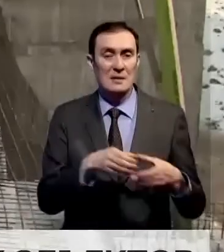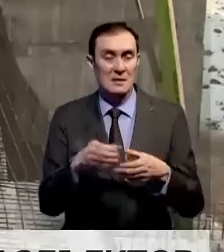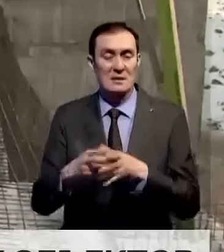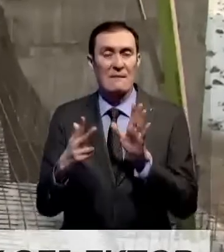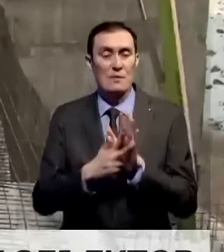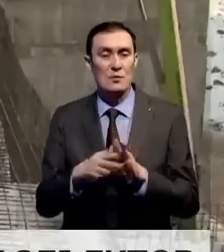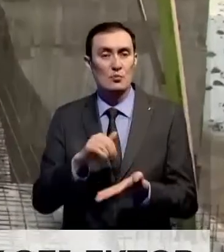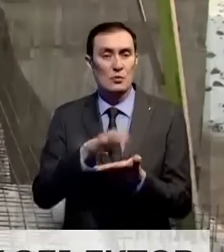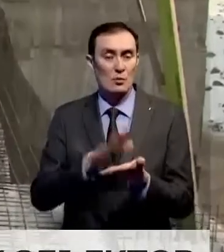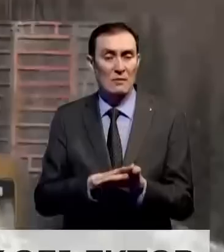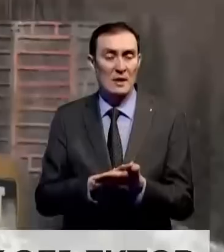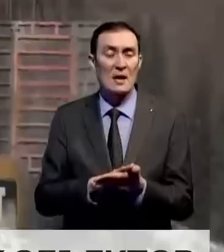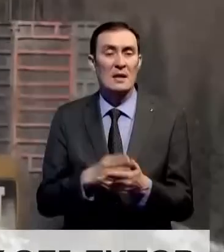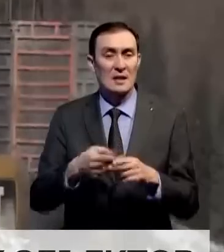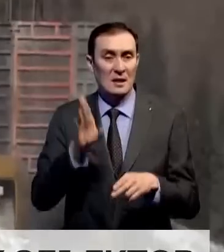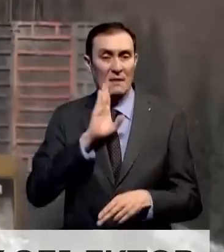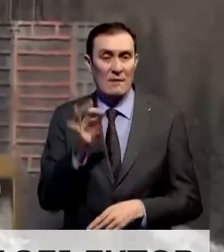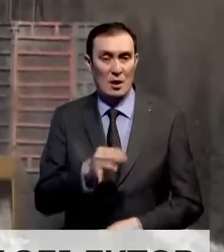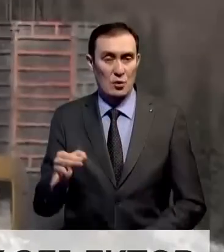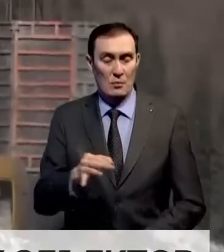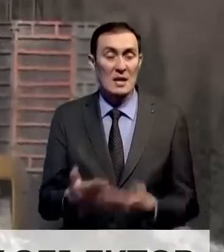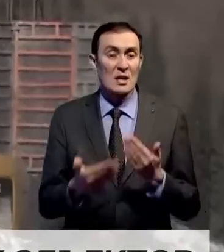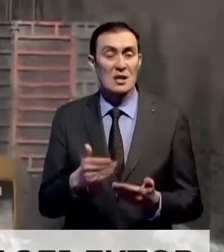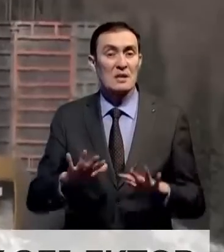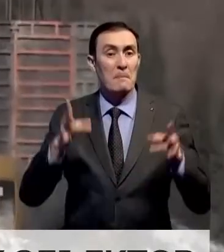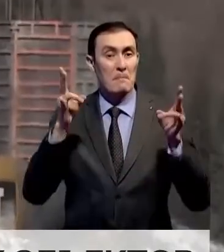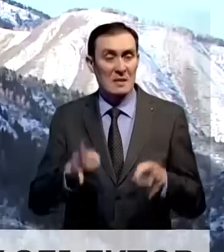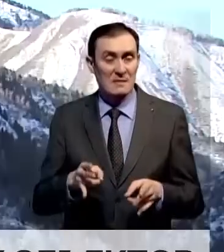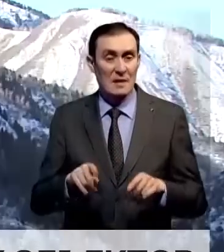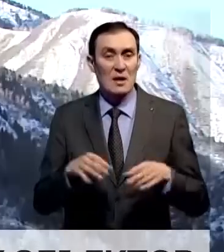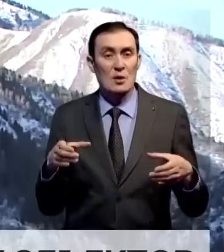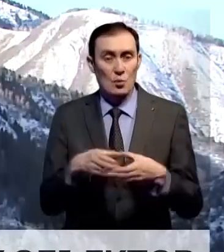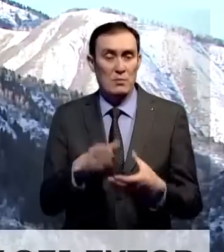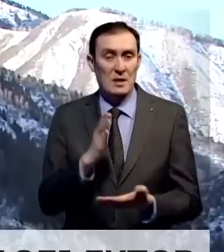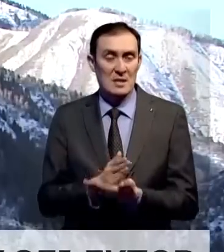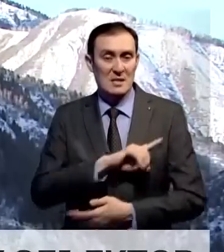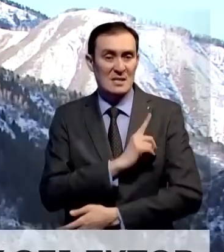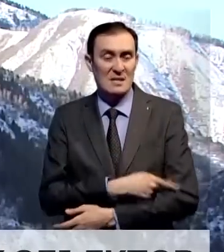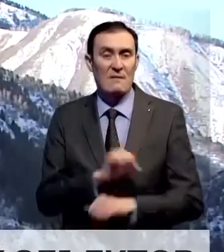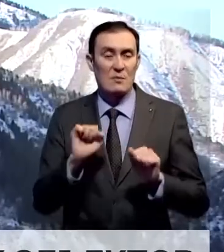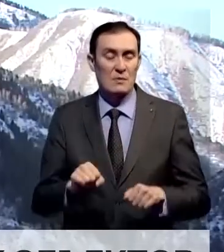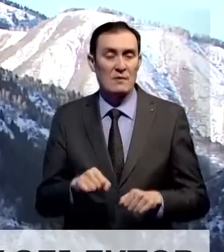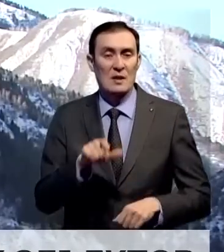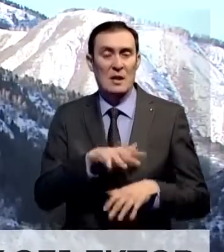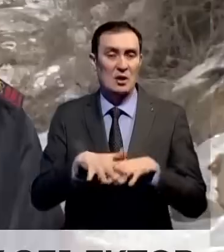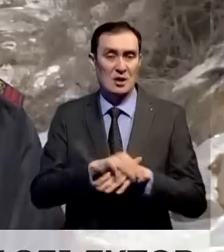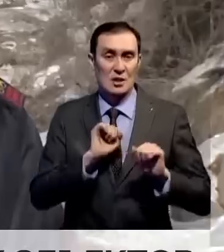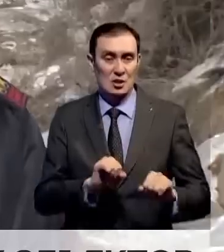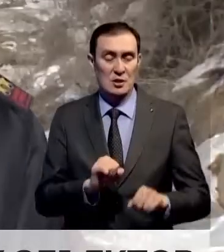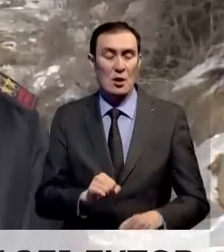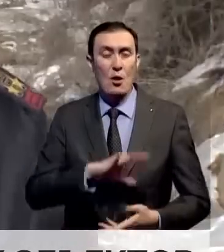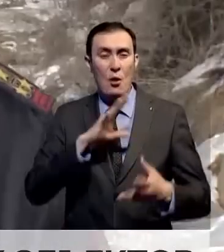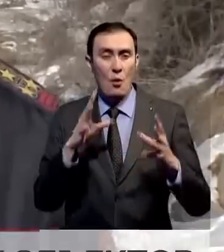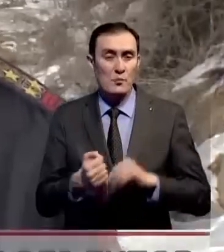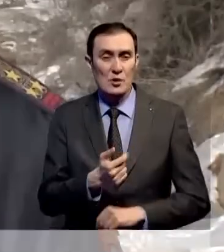из них установлены непосредственно на таких водоемах. На случай стихийного бедствия создана группировка сил и средств гражданской защиты. Общее